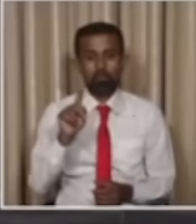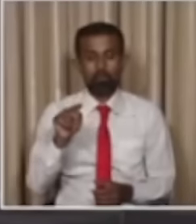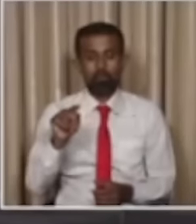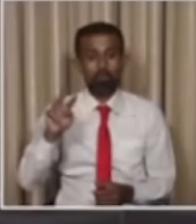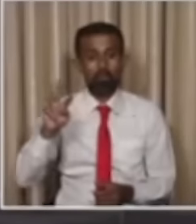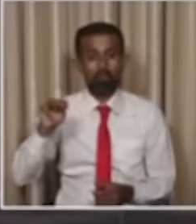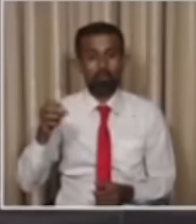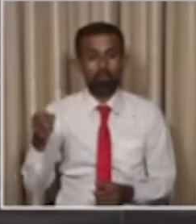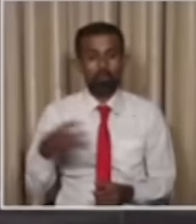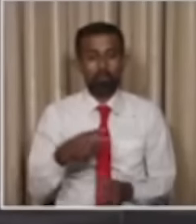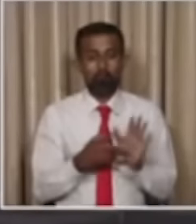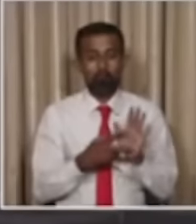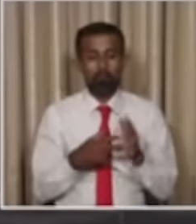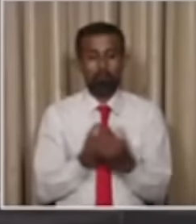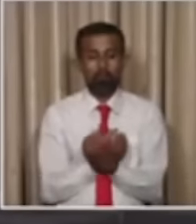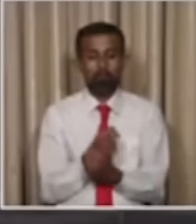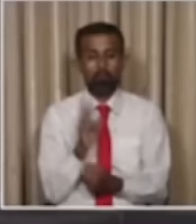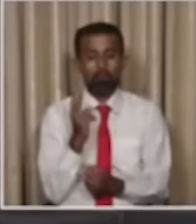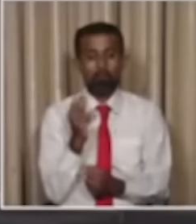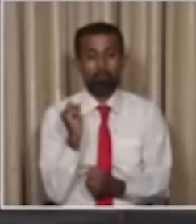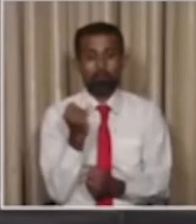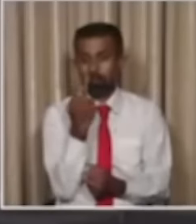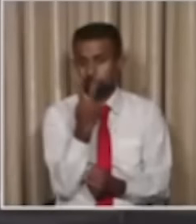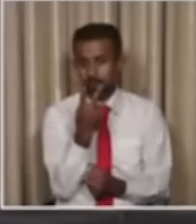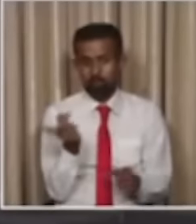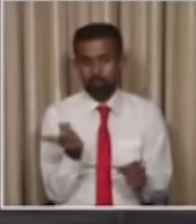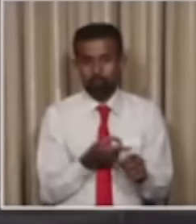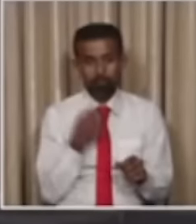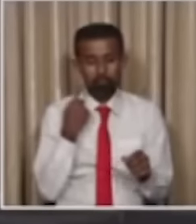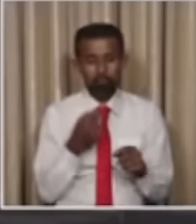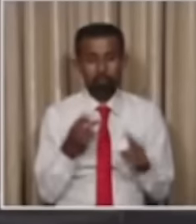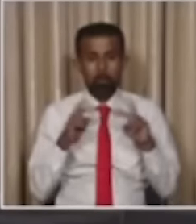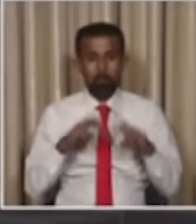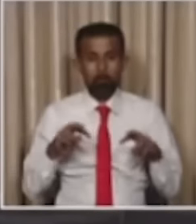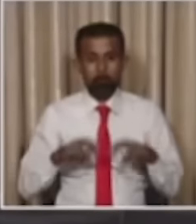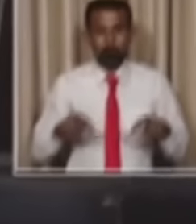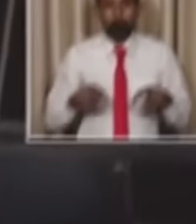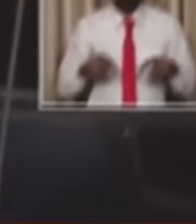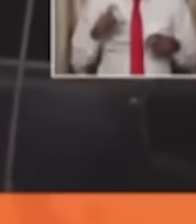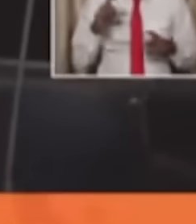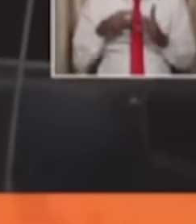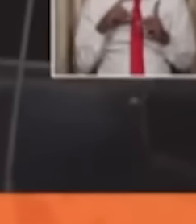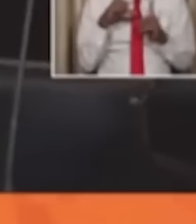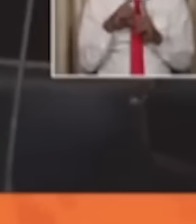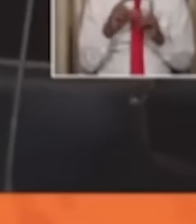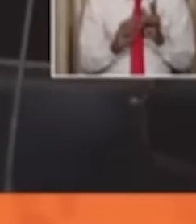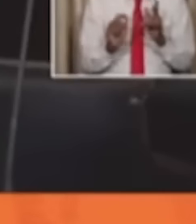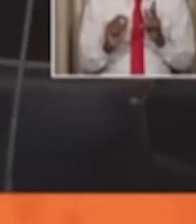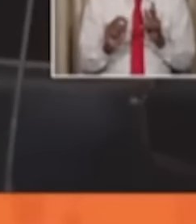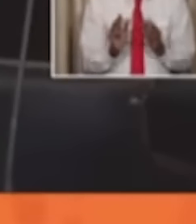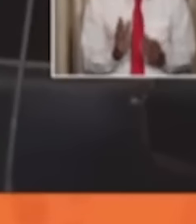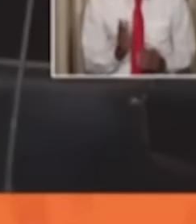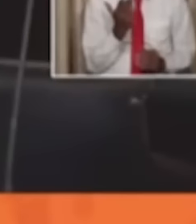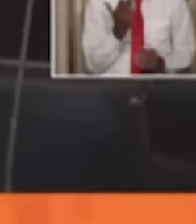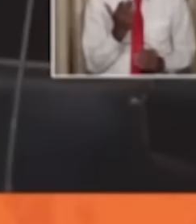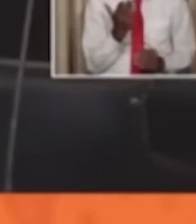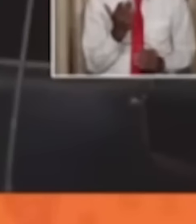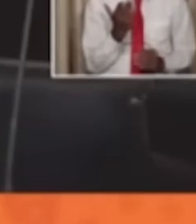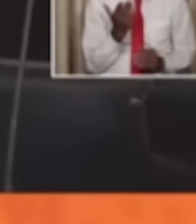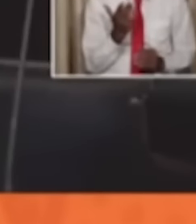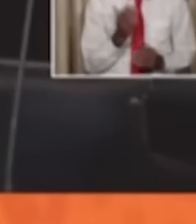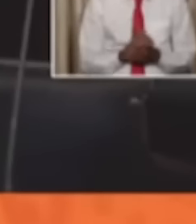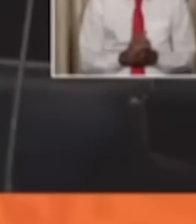2018-11-30 දින වවුනැතිව් පොලිස් නිලධාරීන් දෙදෙනා ඝාතනය සම්බන්ධයෙන් විමර්ශනය අපරාධ පරීක්ෂණ දෙපාර්තමේන්තුව විසින් සිදු කළ